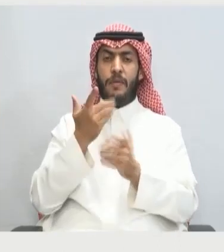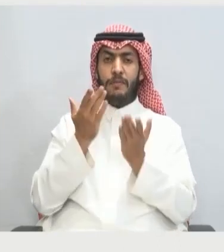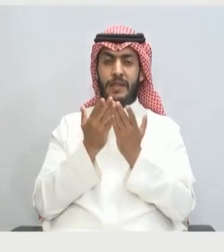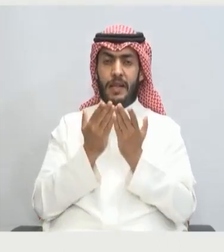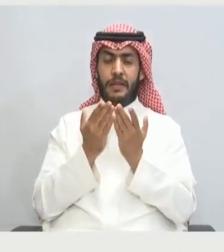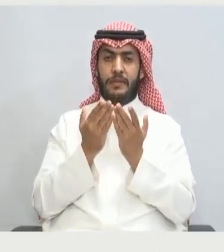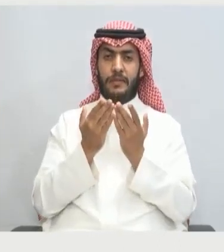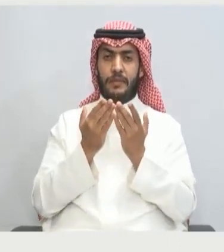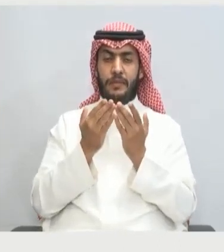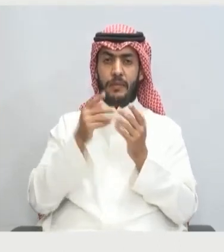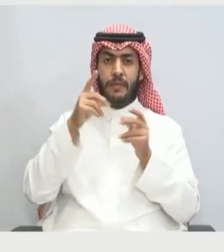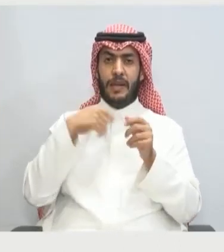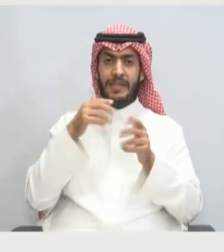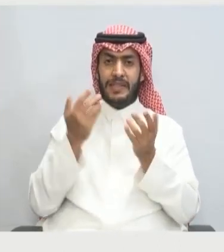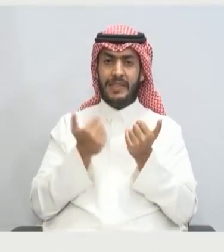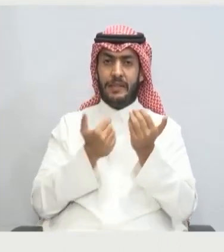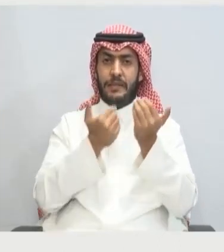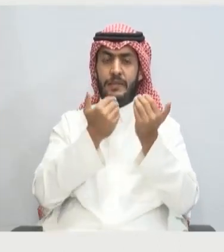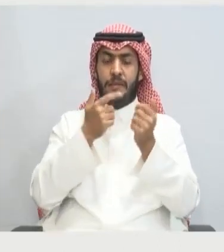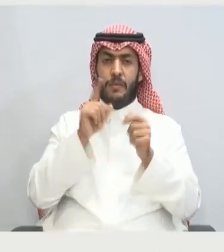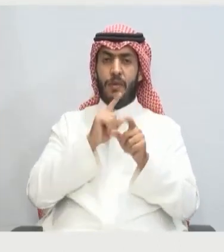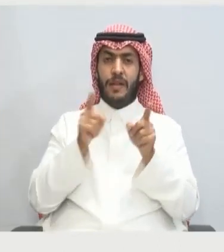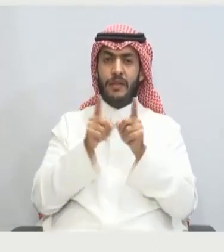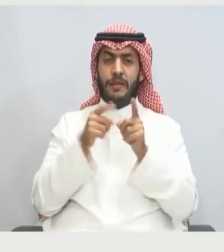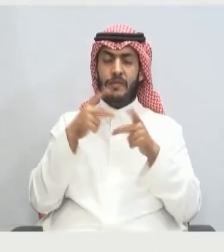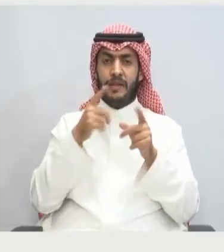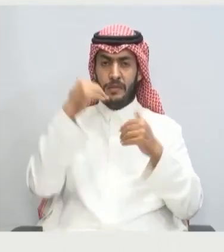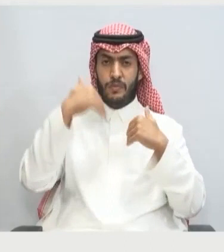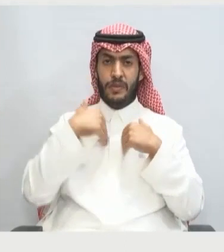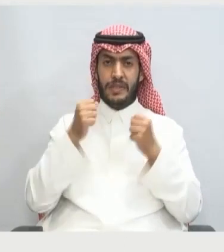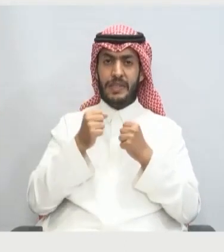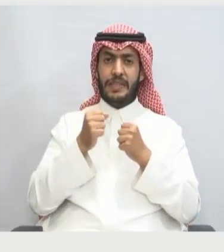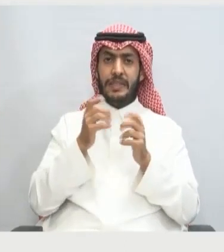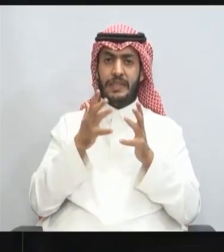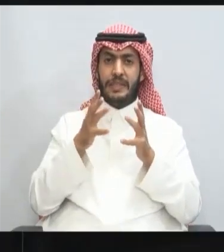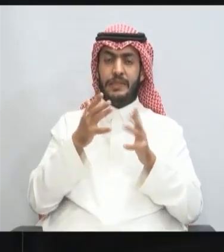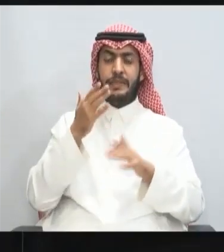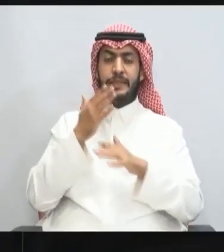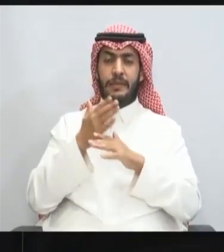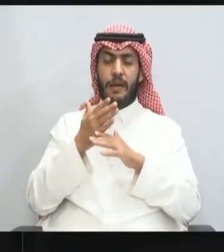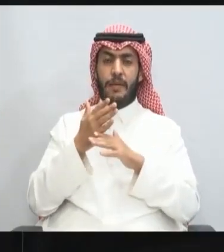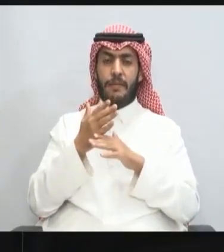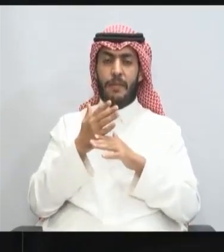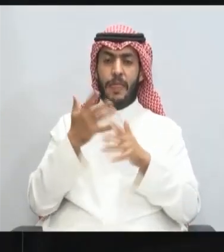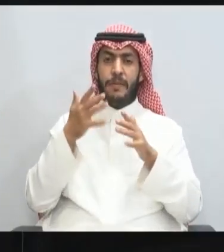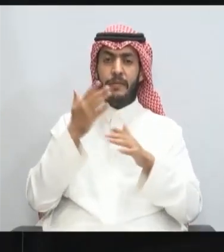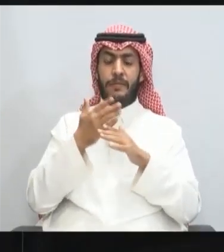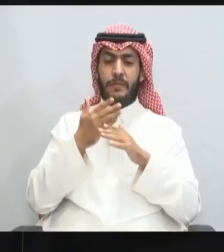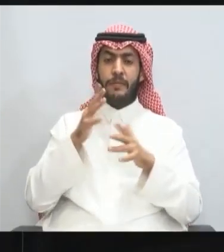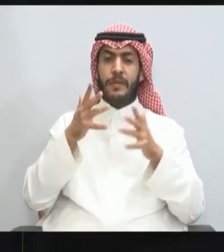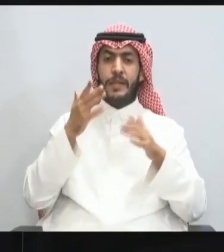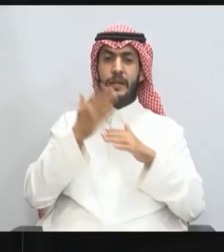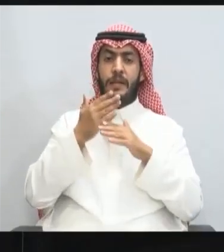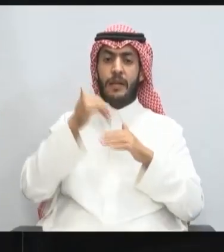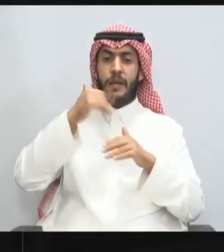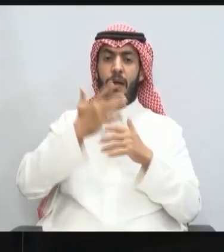المدرسه وبدات تركض ثم بعد وقت قصير بدا جسمك يرتجف ما السبب في هذا الارتجاف طبعا الارتجاف